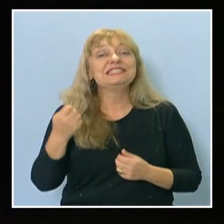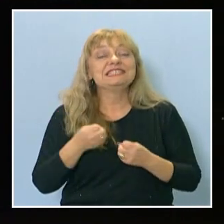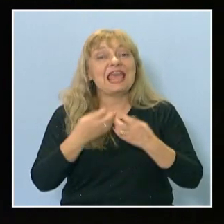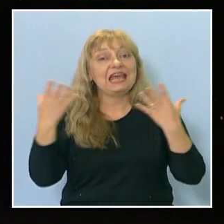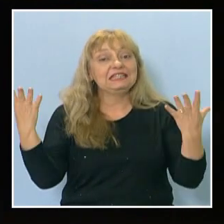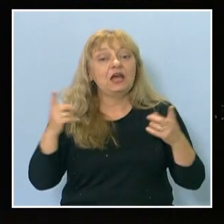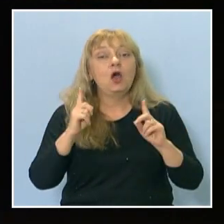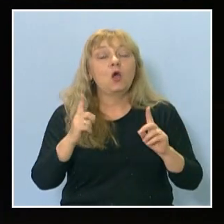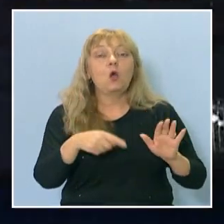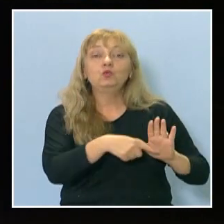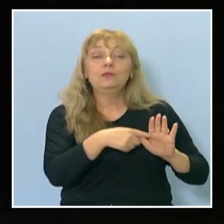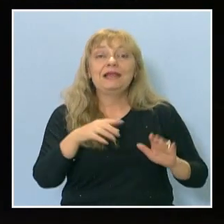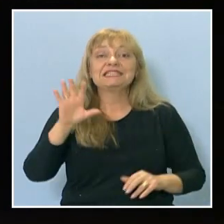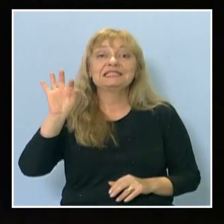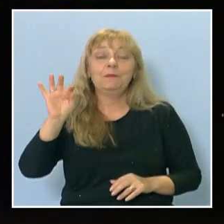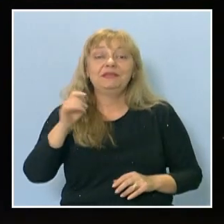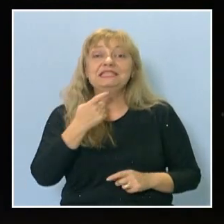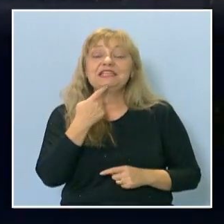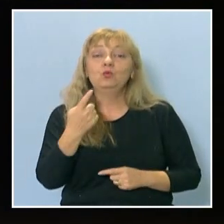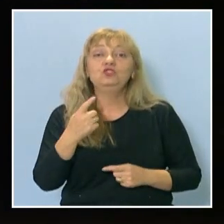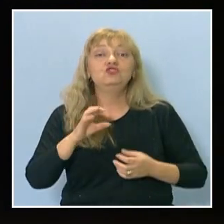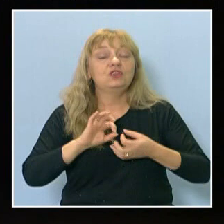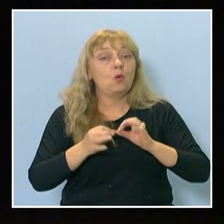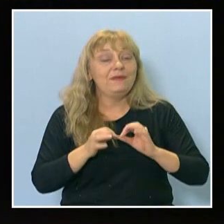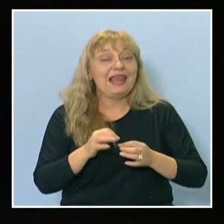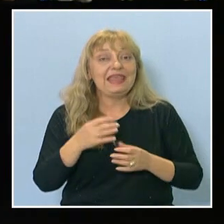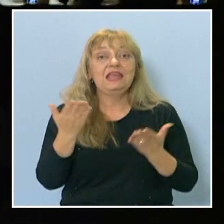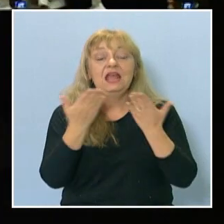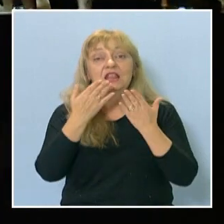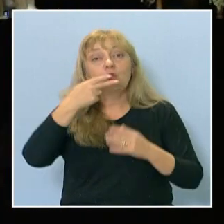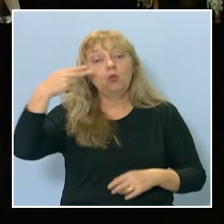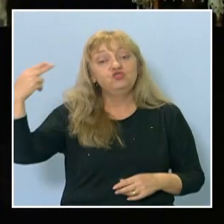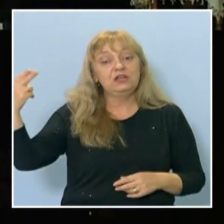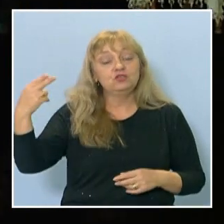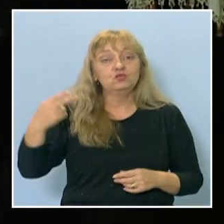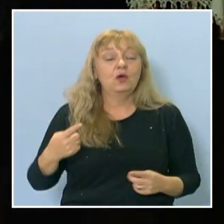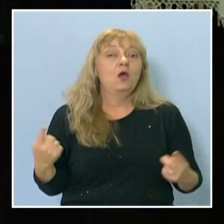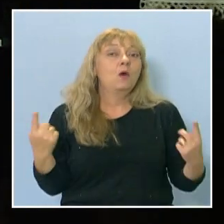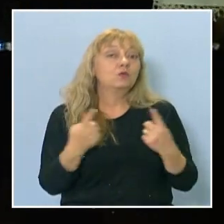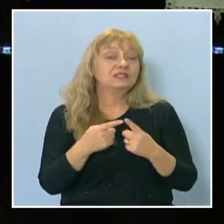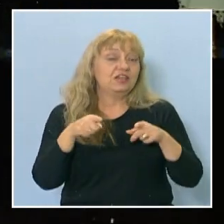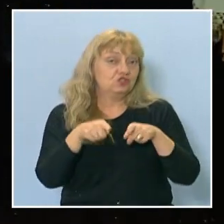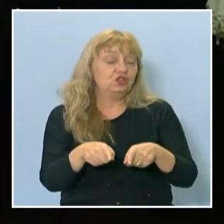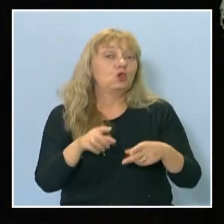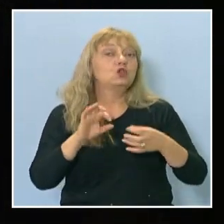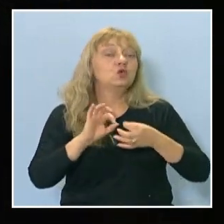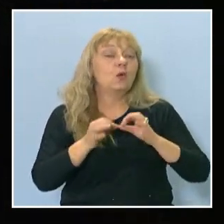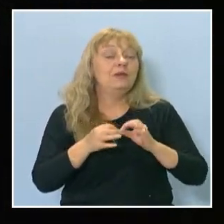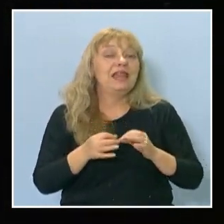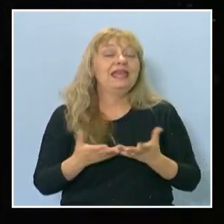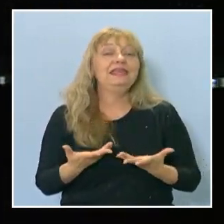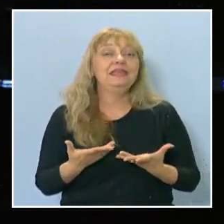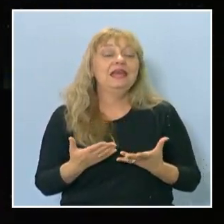вие отбелязахте 50 годишнината на училището. Посрещате този юбилей с